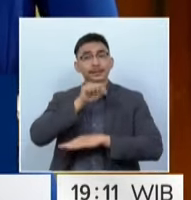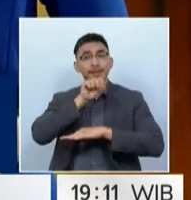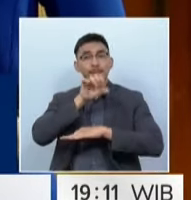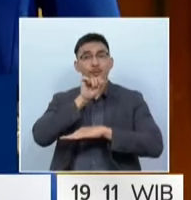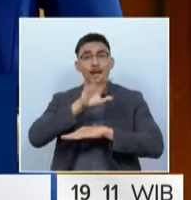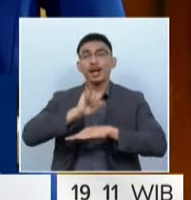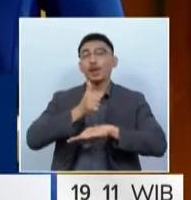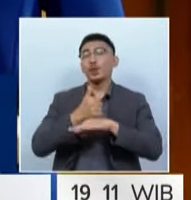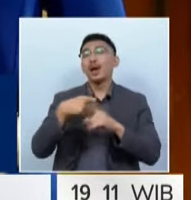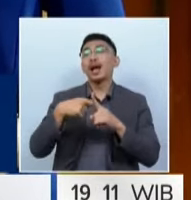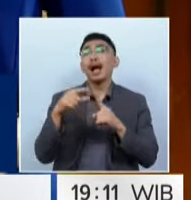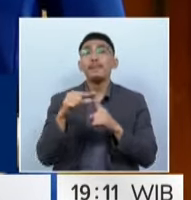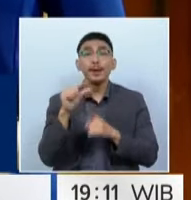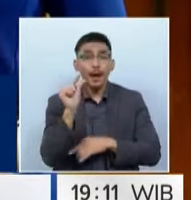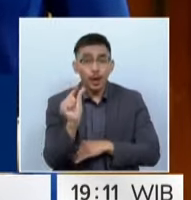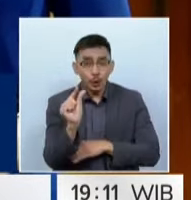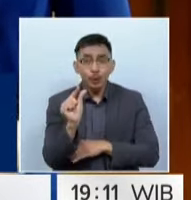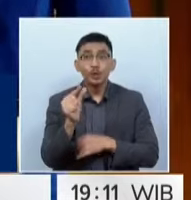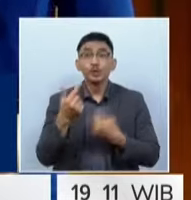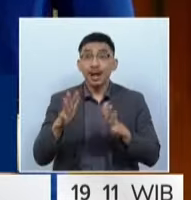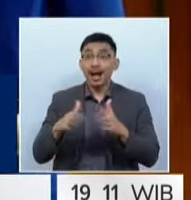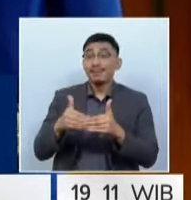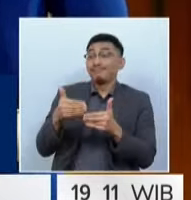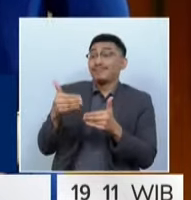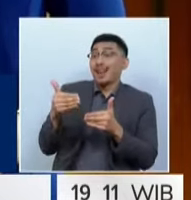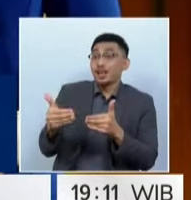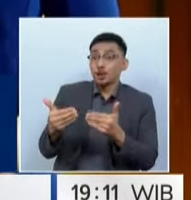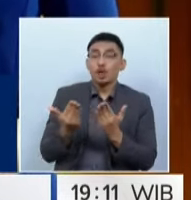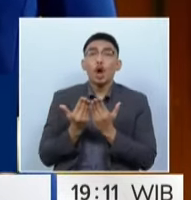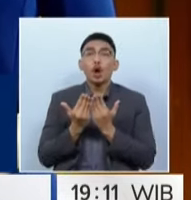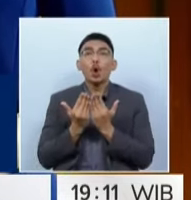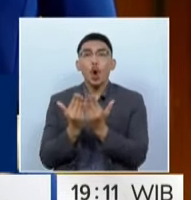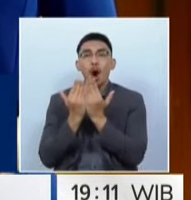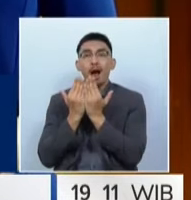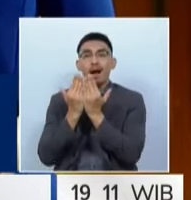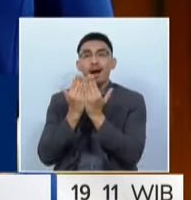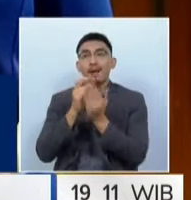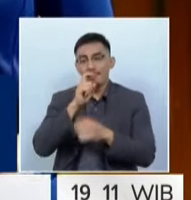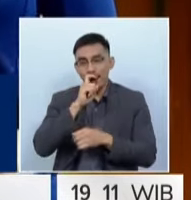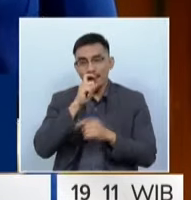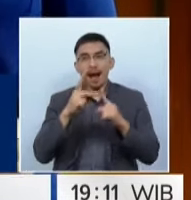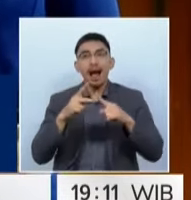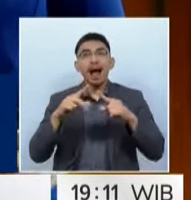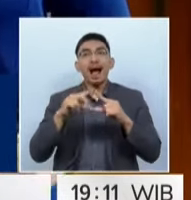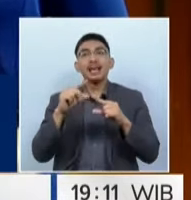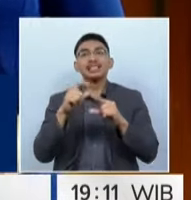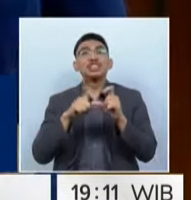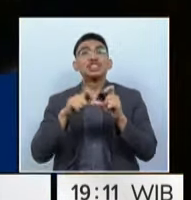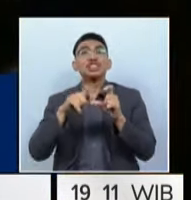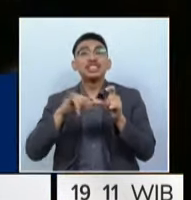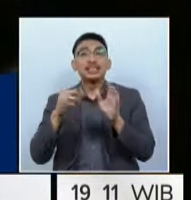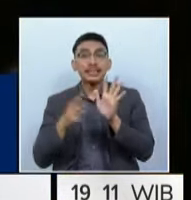Umum yang dilanjutkan dengan doa kepada bapak Hasim Asari kami